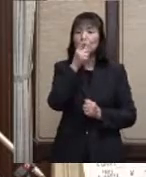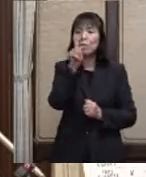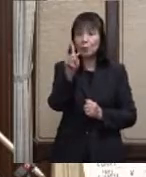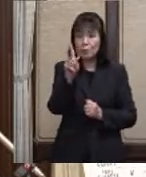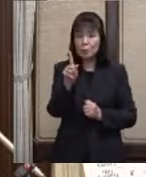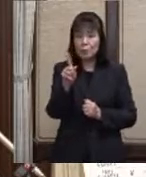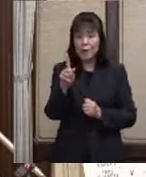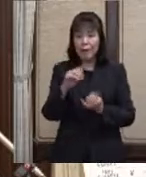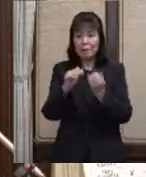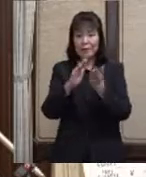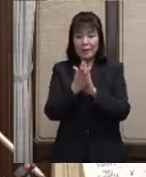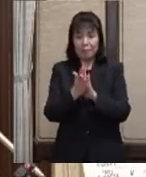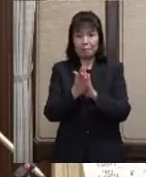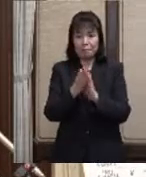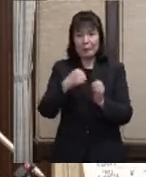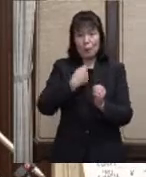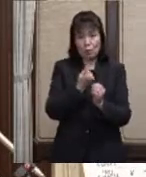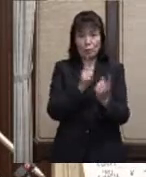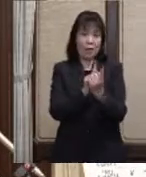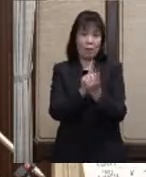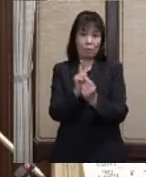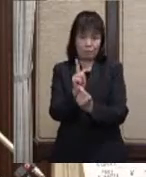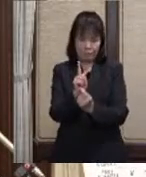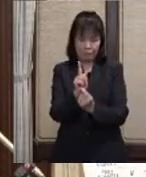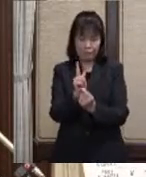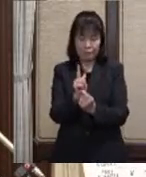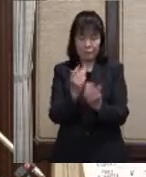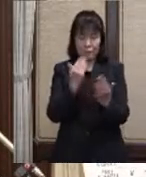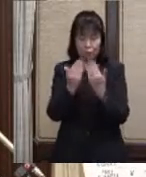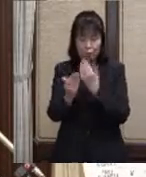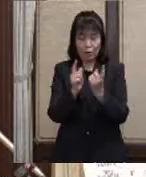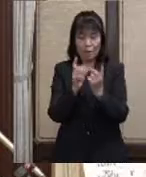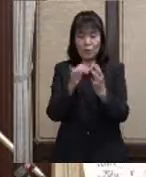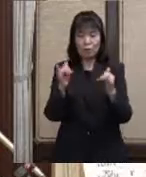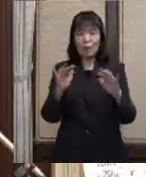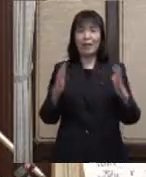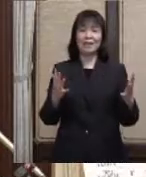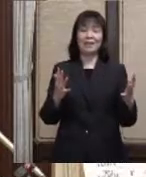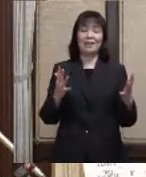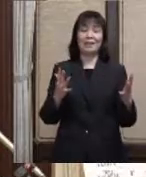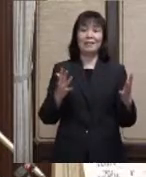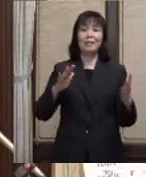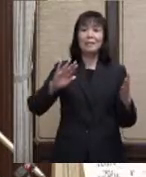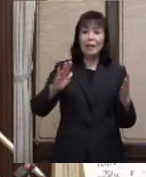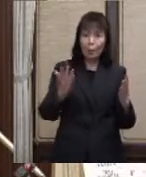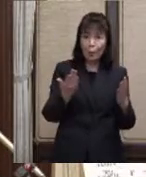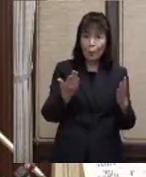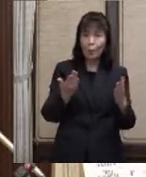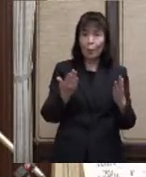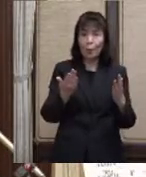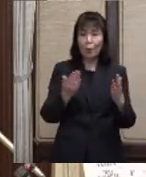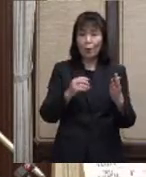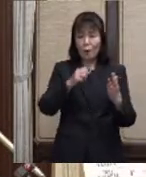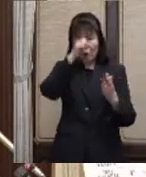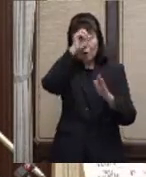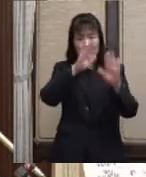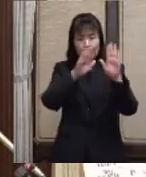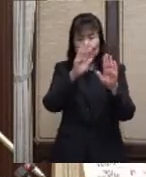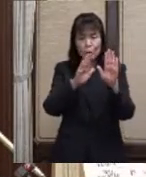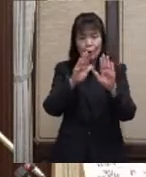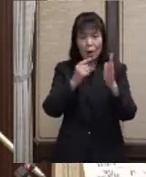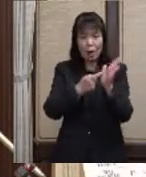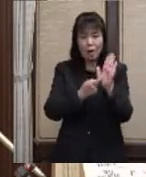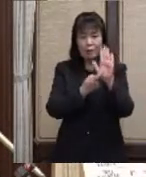の本県独自の対応でございますが、濃厚接触者でなくても症状が出る前